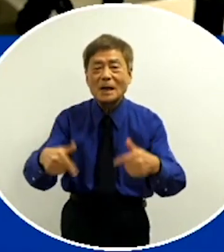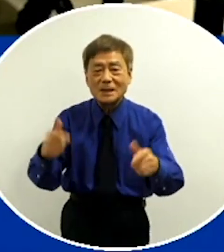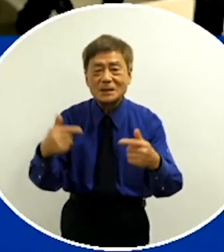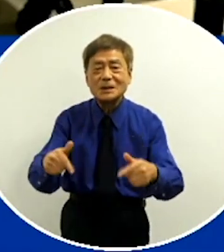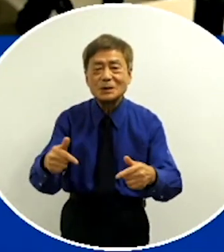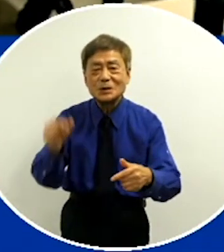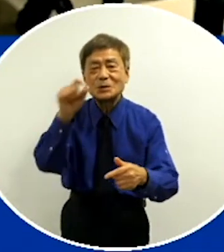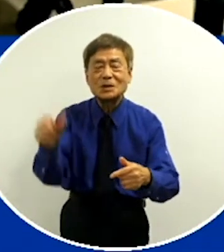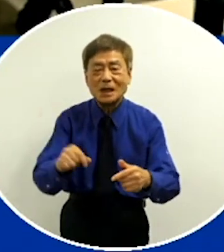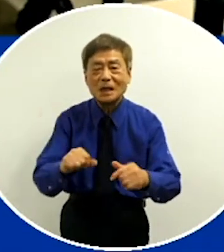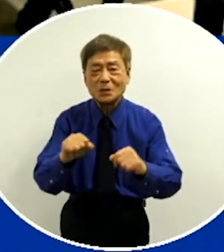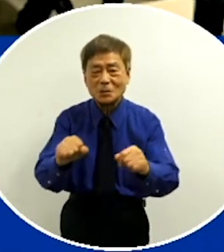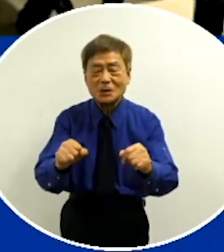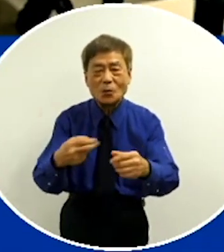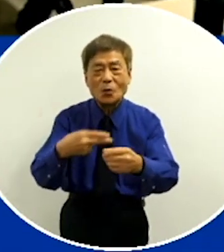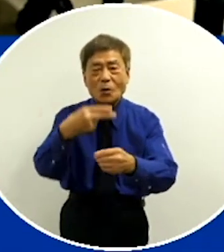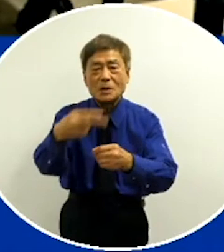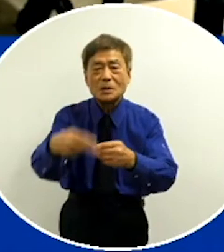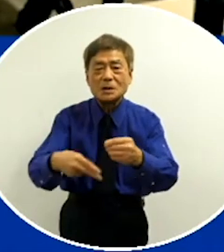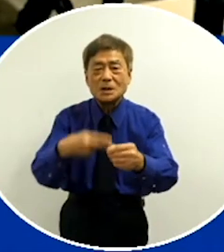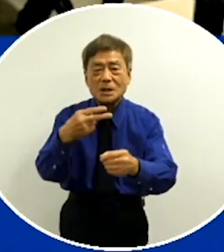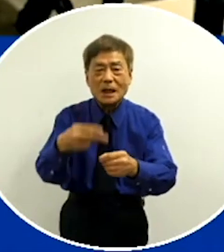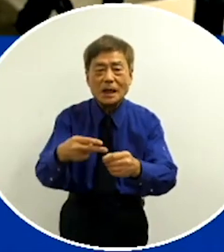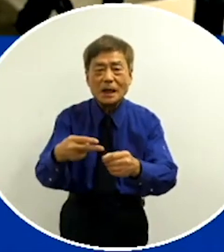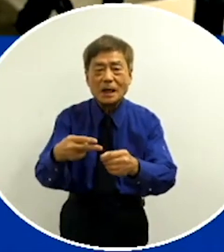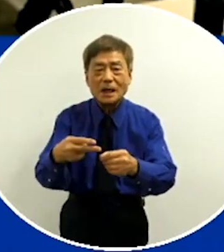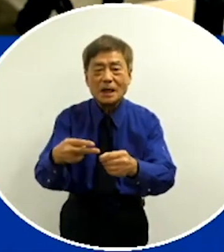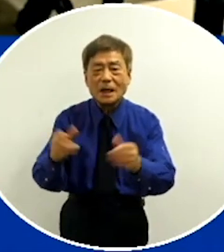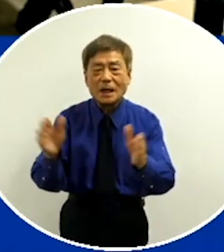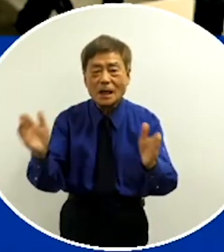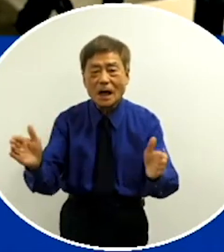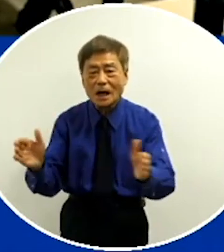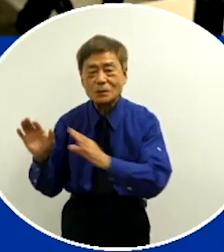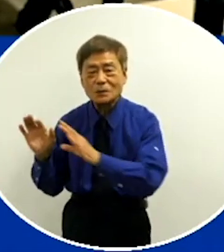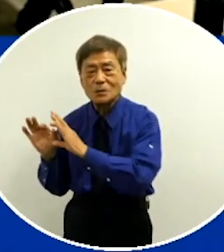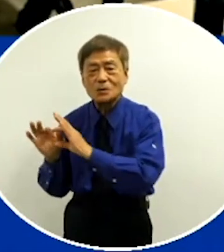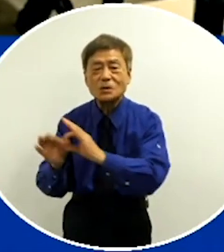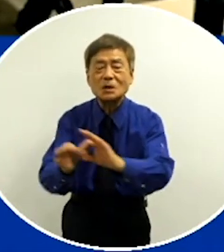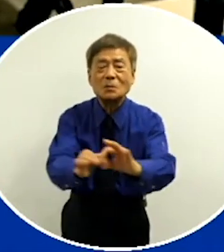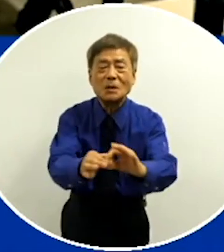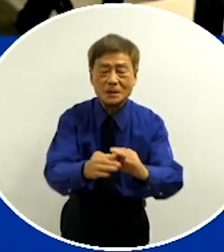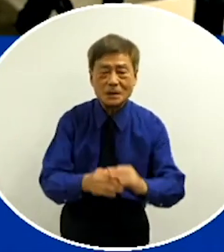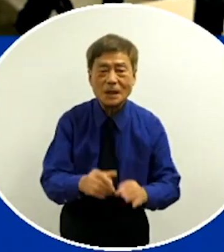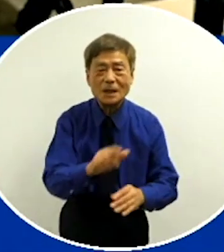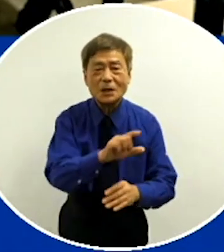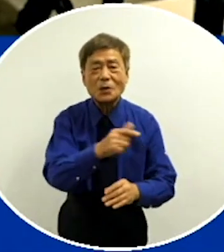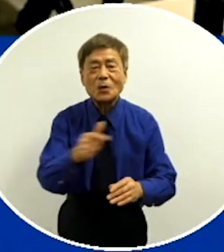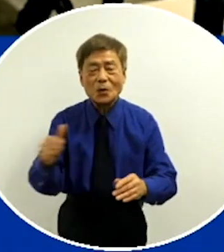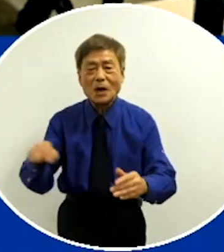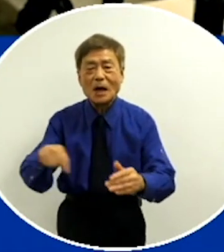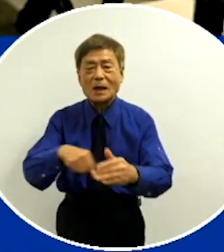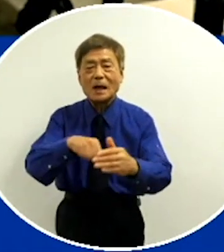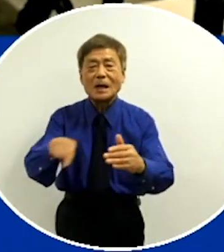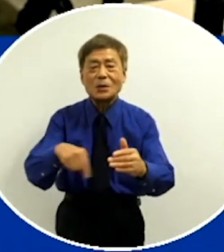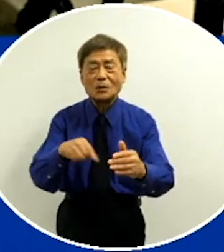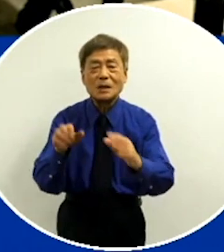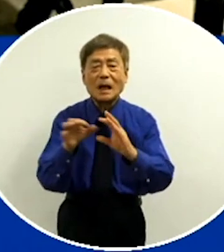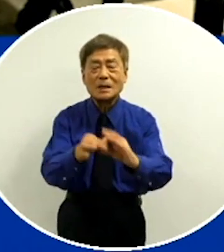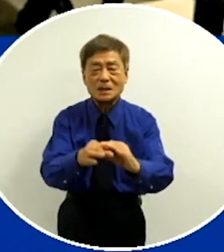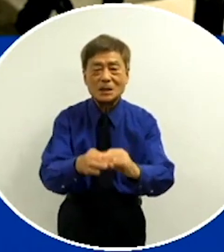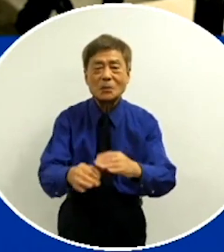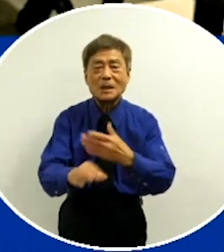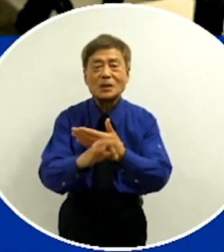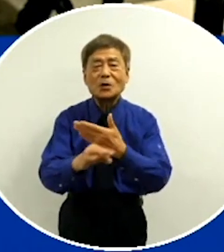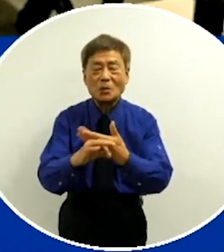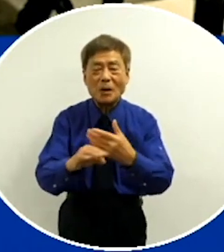2年くらい続いてましてaこの間県連の sns ポリシーの健闘だっかアプロナ相談